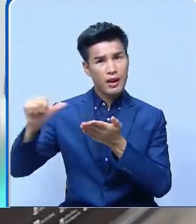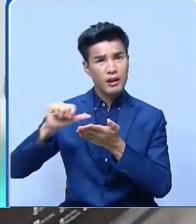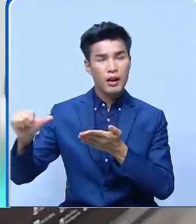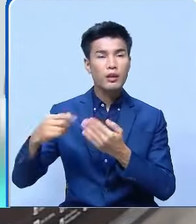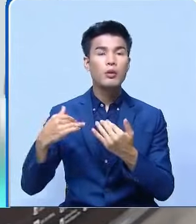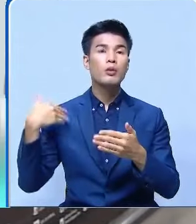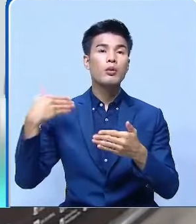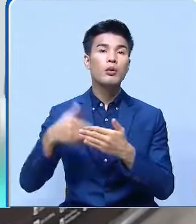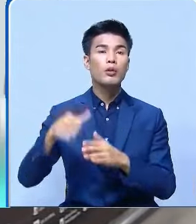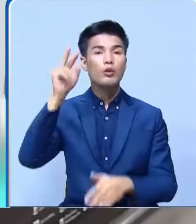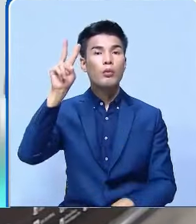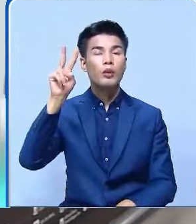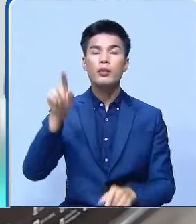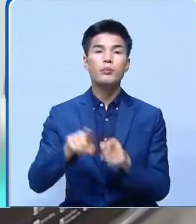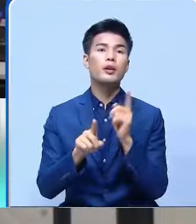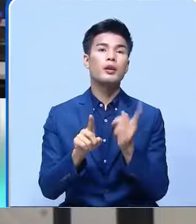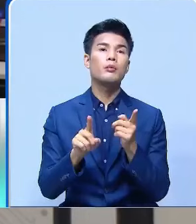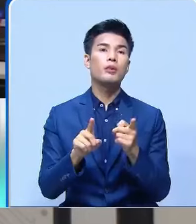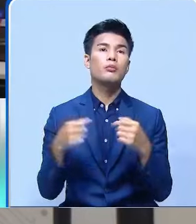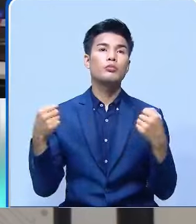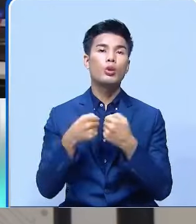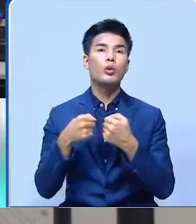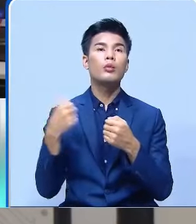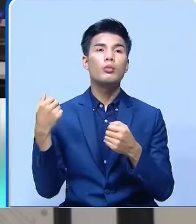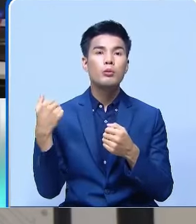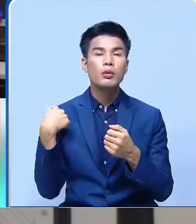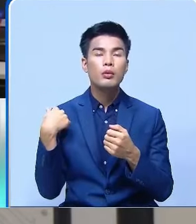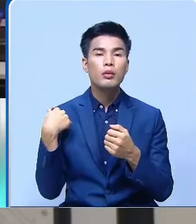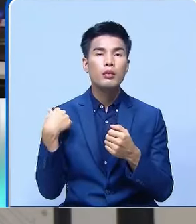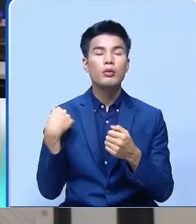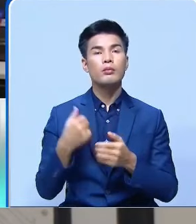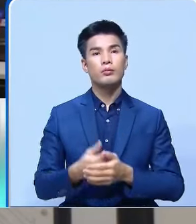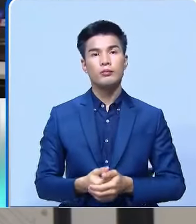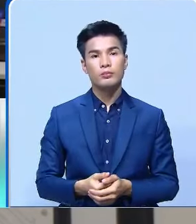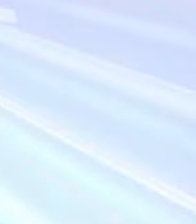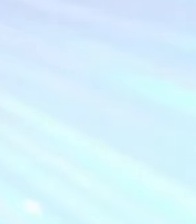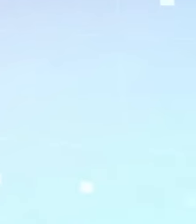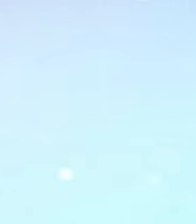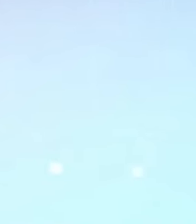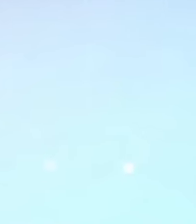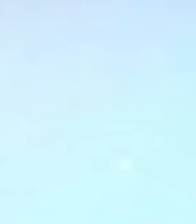า2วันเอาอีกแล้วมีคลิปเช้าไปทำร้ายนักท่องเที่ยวแบบนี้อีกแล้วนะคะ